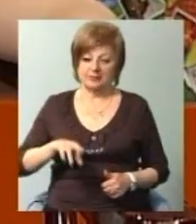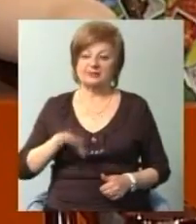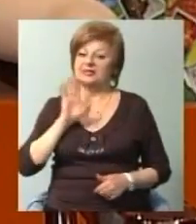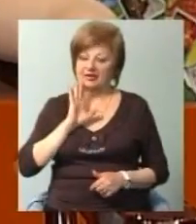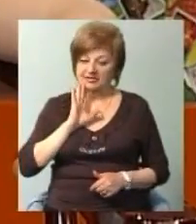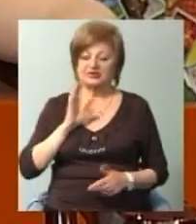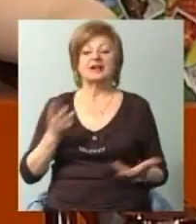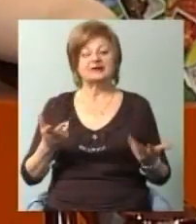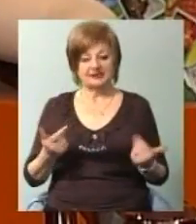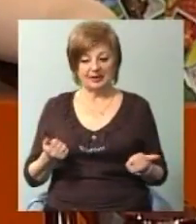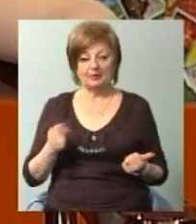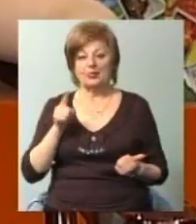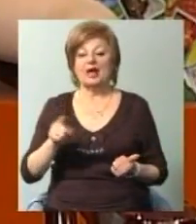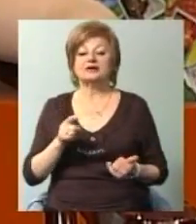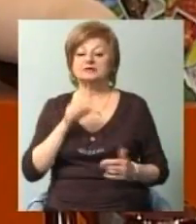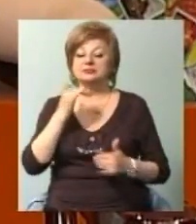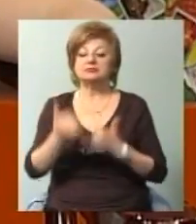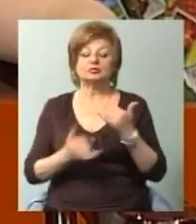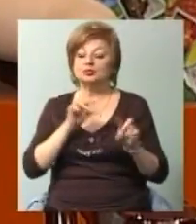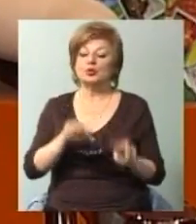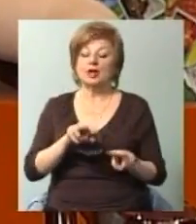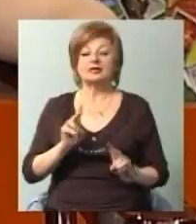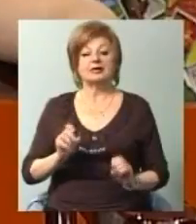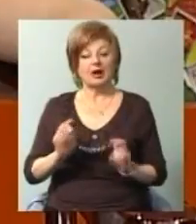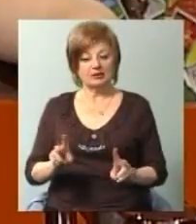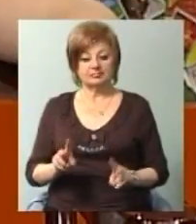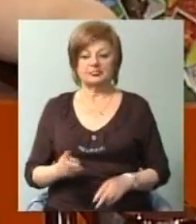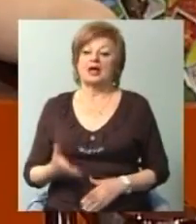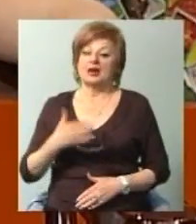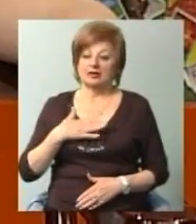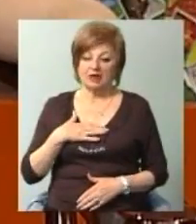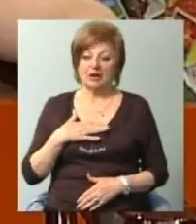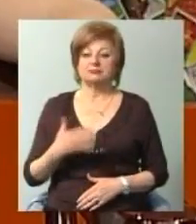дівчинка. Так. Як ти за нею доглядаєш? Я